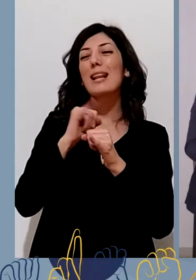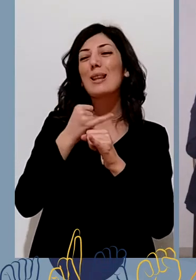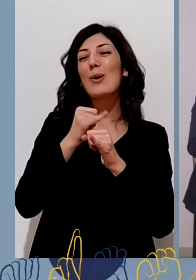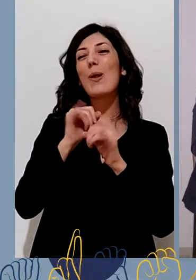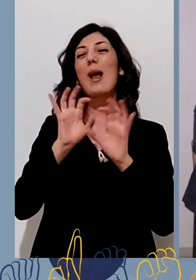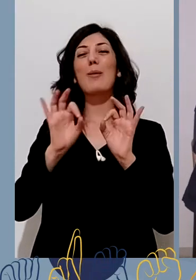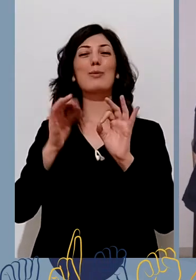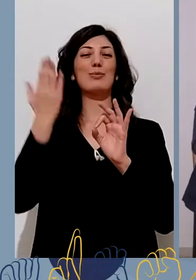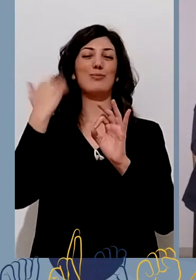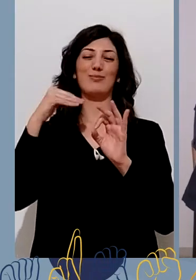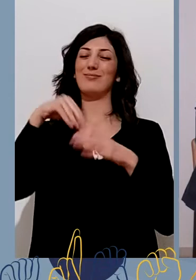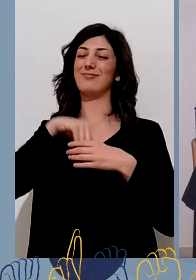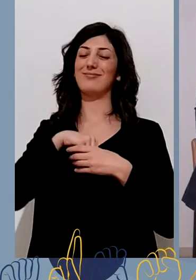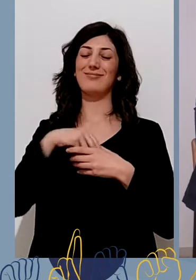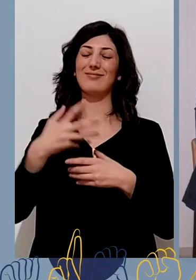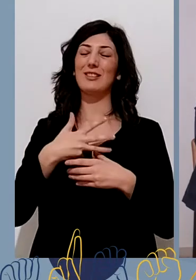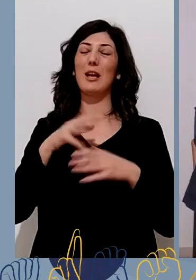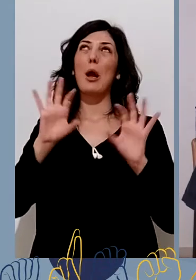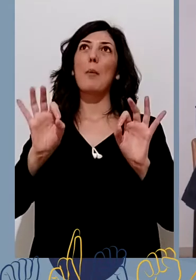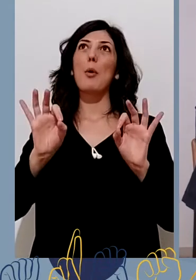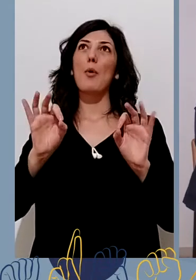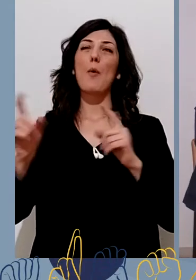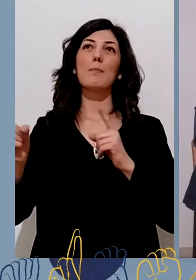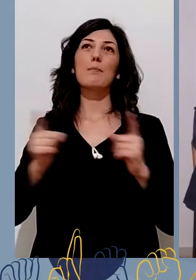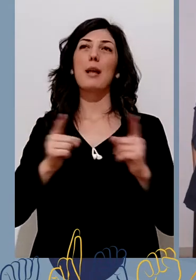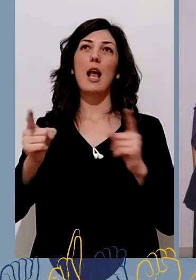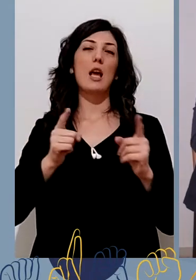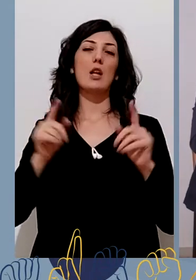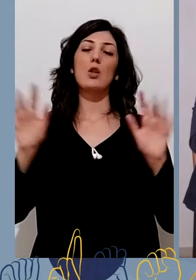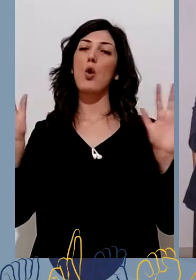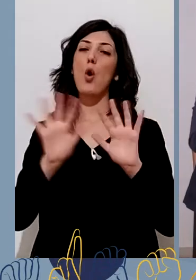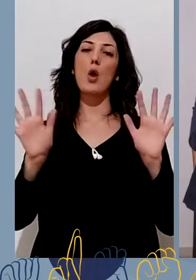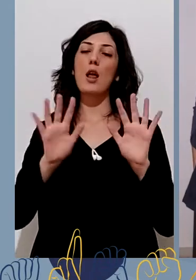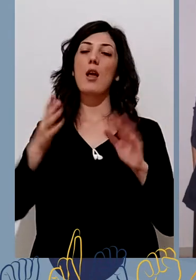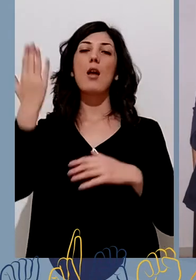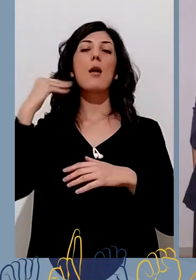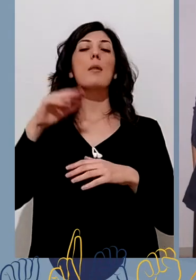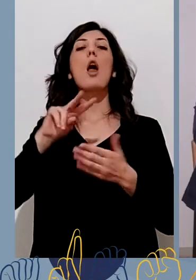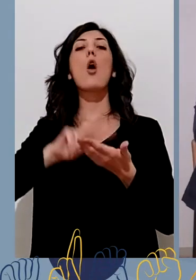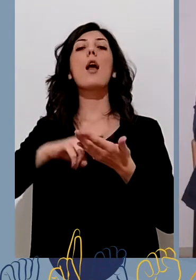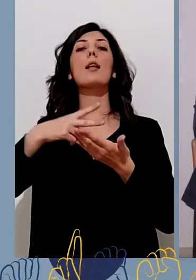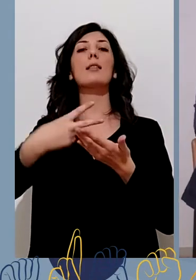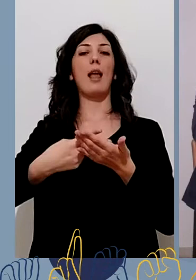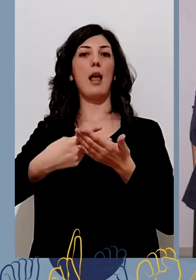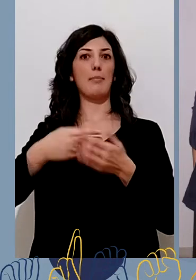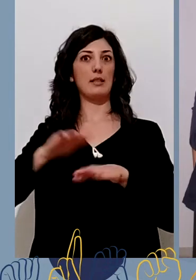fu un momento drammatico per me. Io andavo a fare un servizio di interpretariato per quanto riguarda...